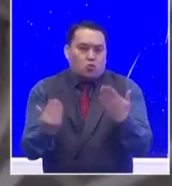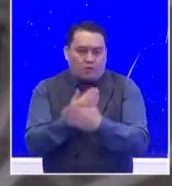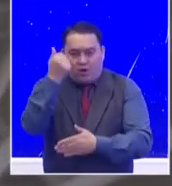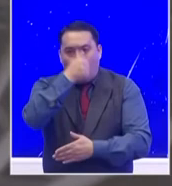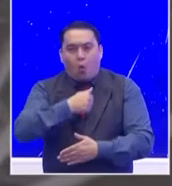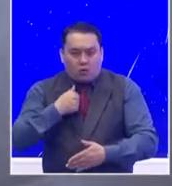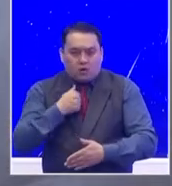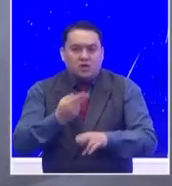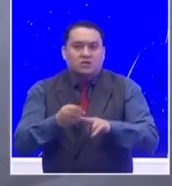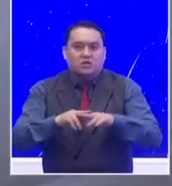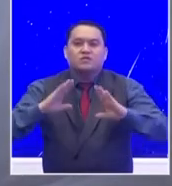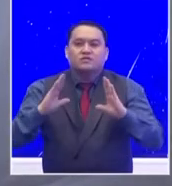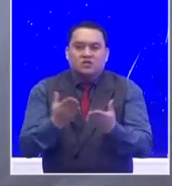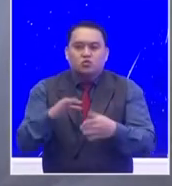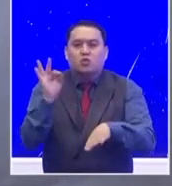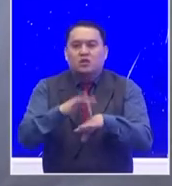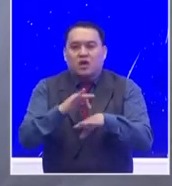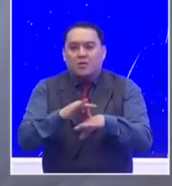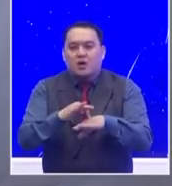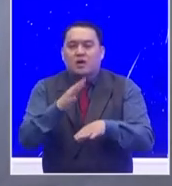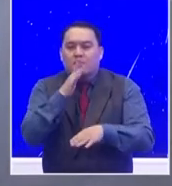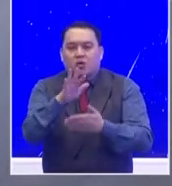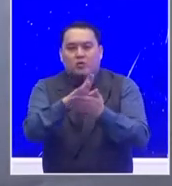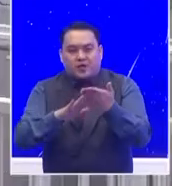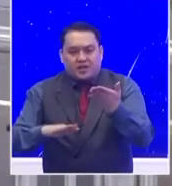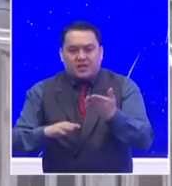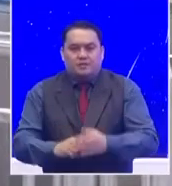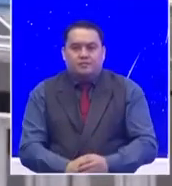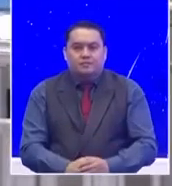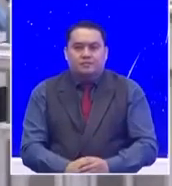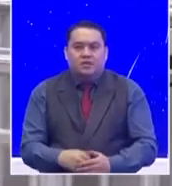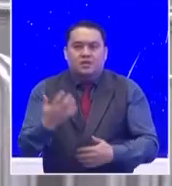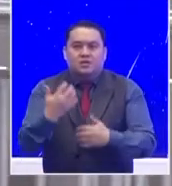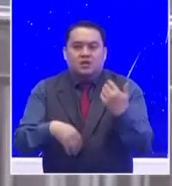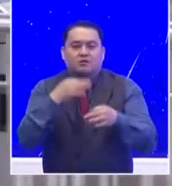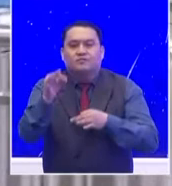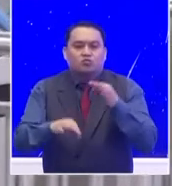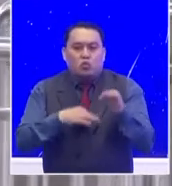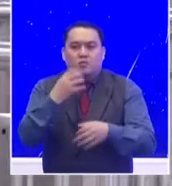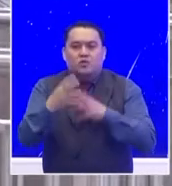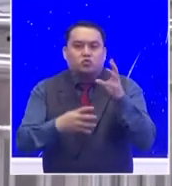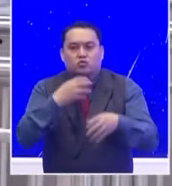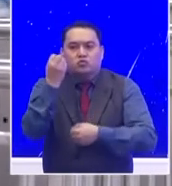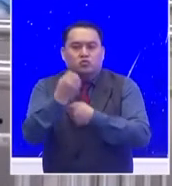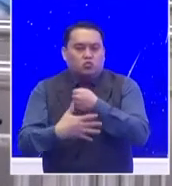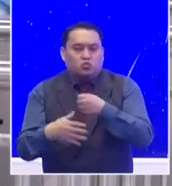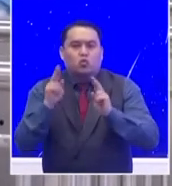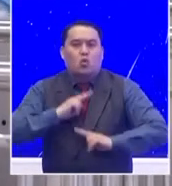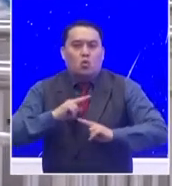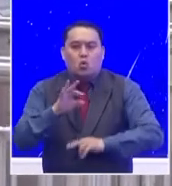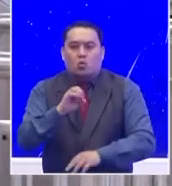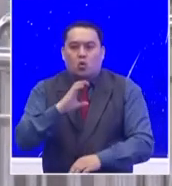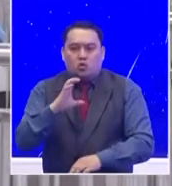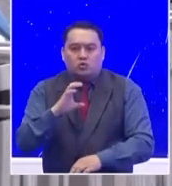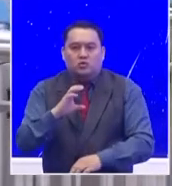года. Однако из-за ситуации с коронавирусом сроки продлили. В среднем в сутки Международный центр приграничного сотрудничества «Харгос»